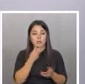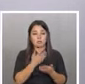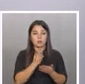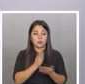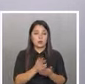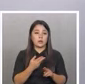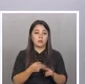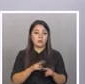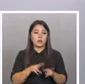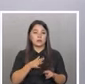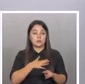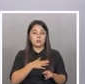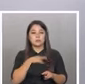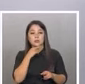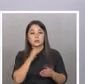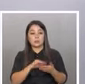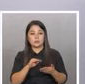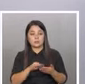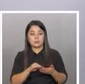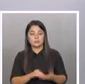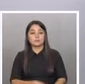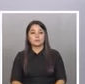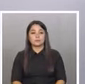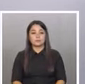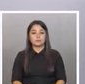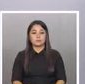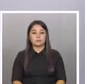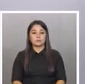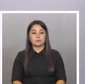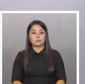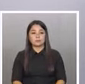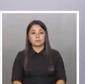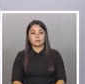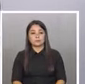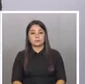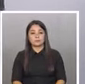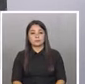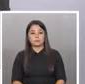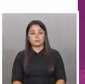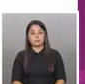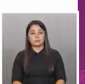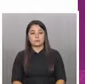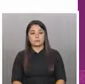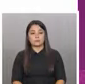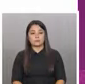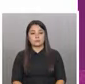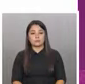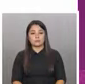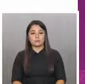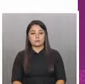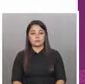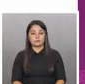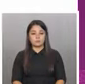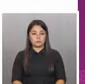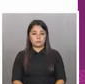Ал онда біз мына түрде жазамыз. Тең d азайтылған 5 көбейту d азайтылған 2 түріне келдік. Яғни